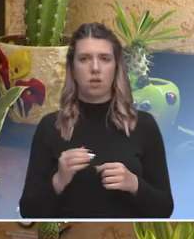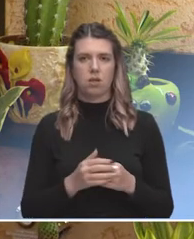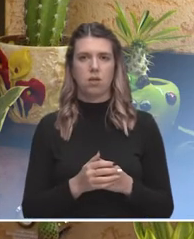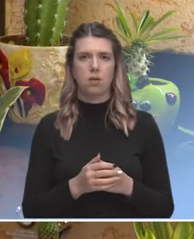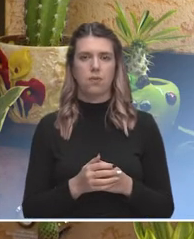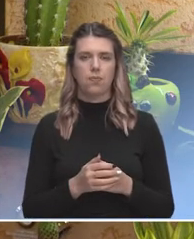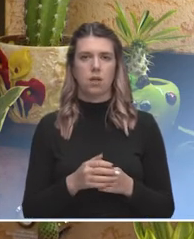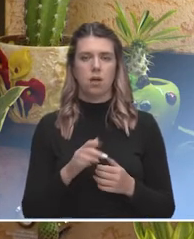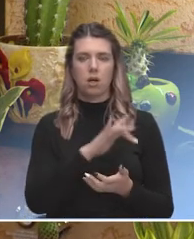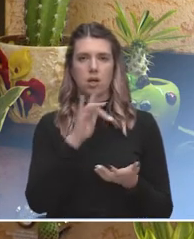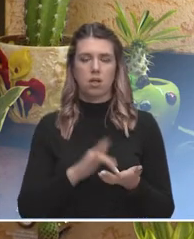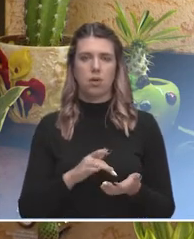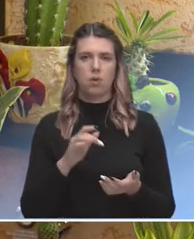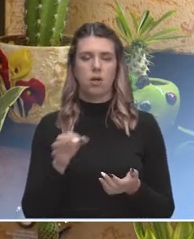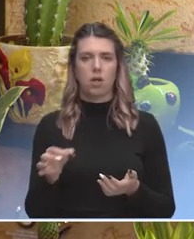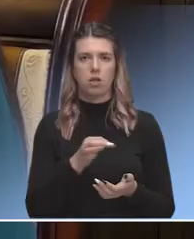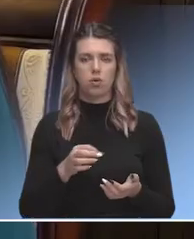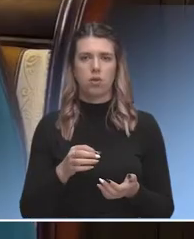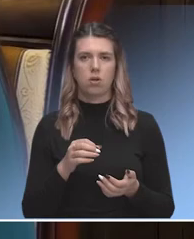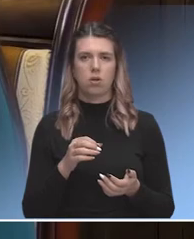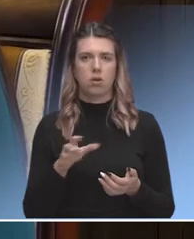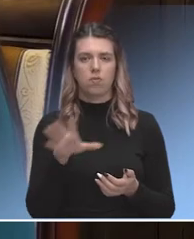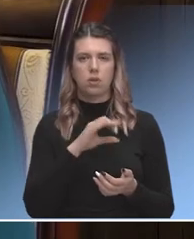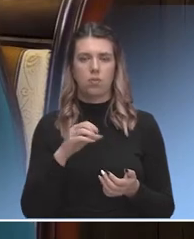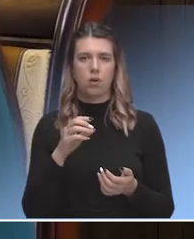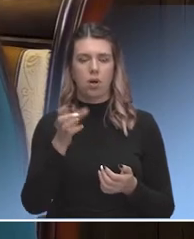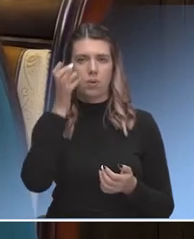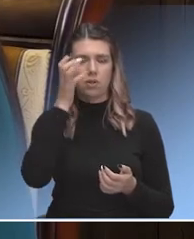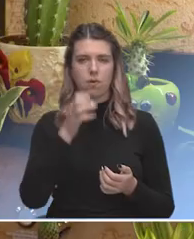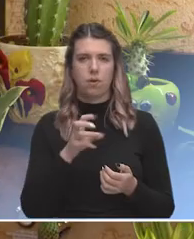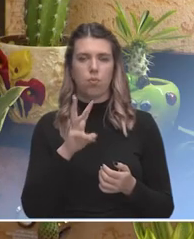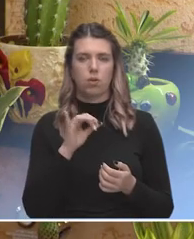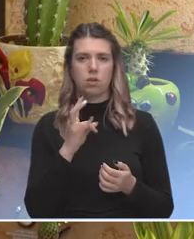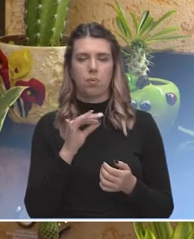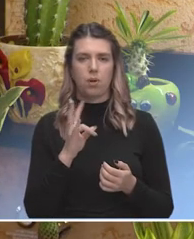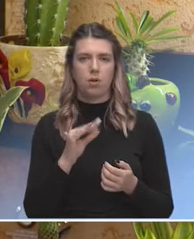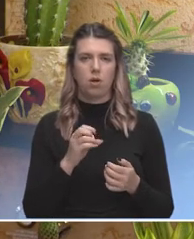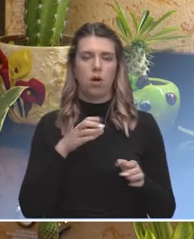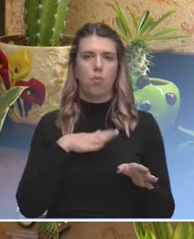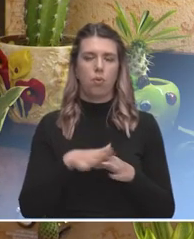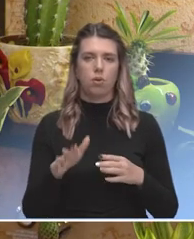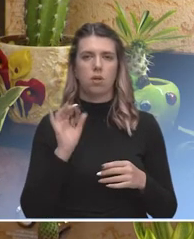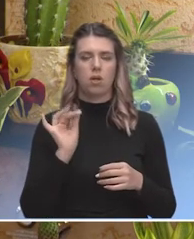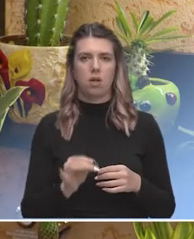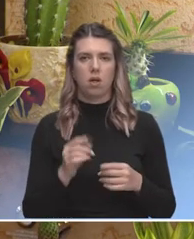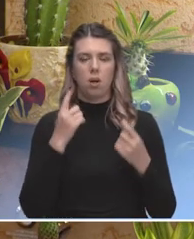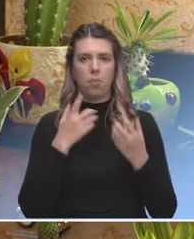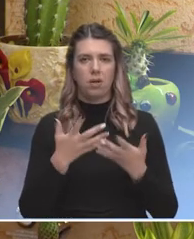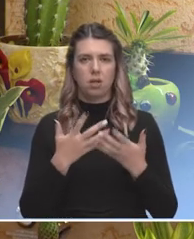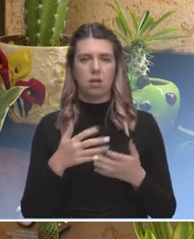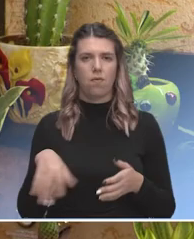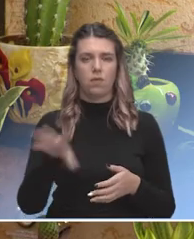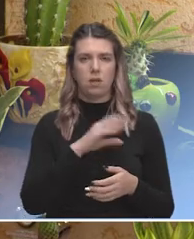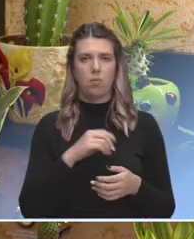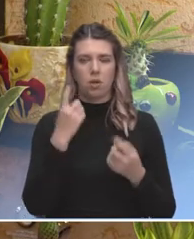Российской Федерации, городам, районам, по всем муниципальным образованиям, полная и